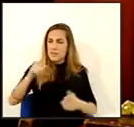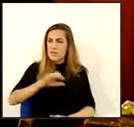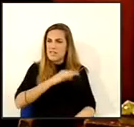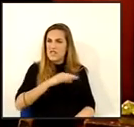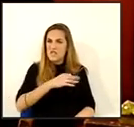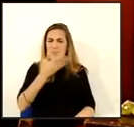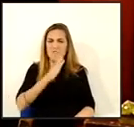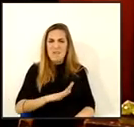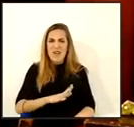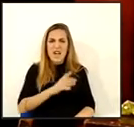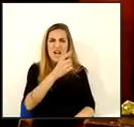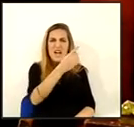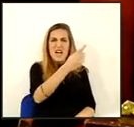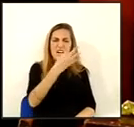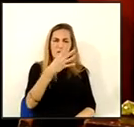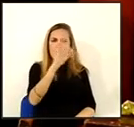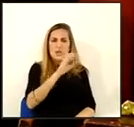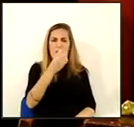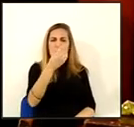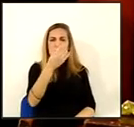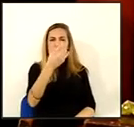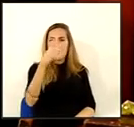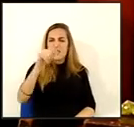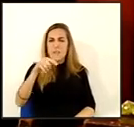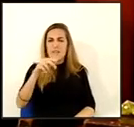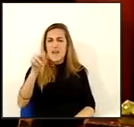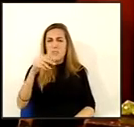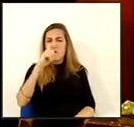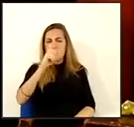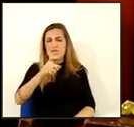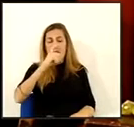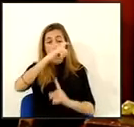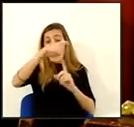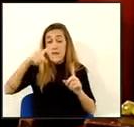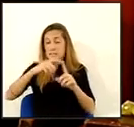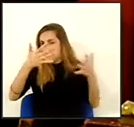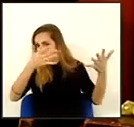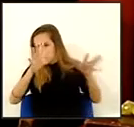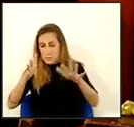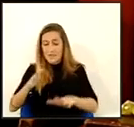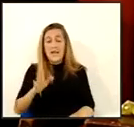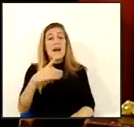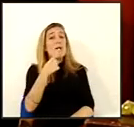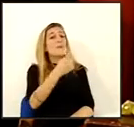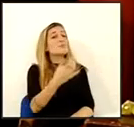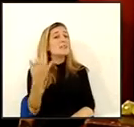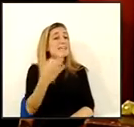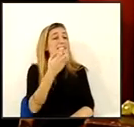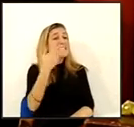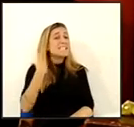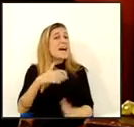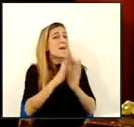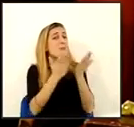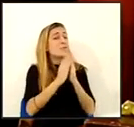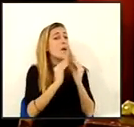eren entre 14 o 15.000 euros anuals, més o menys ho dic per sobre. La pregunta és si es va elaborar ja aquest manual o